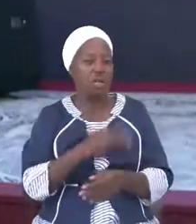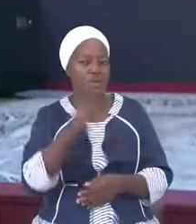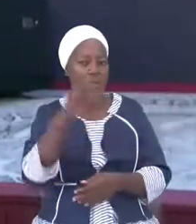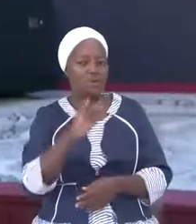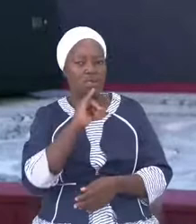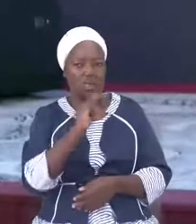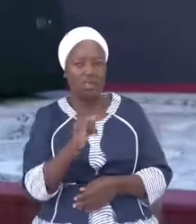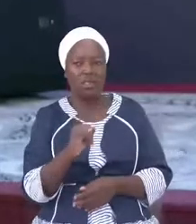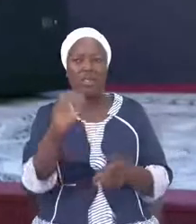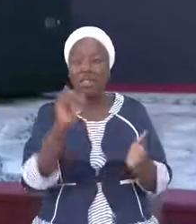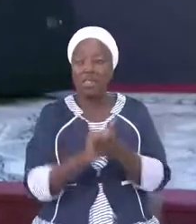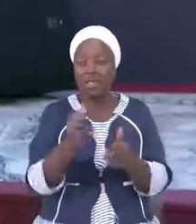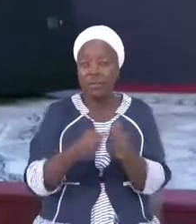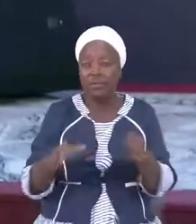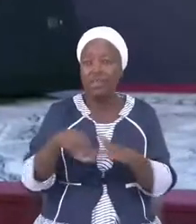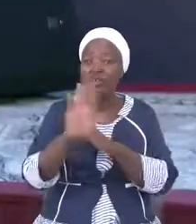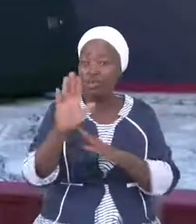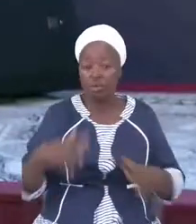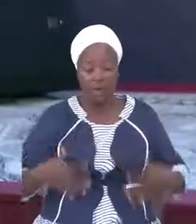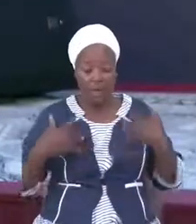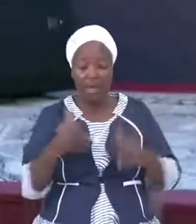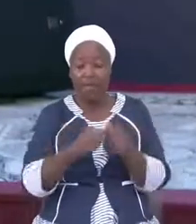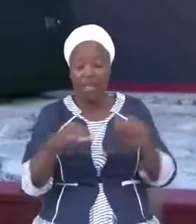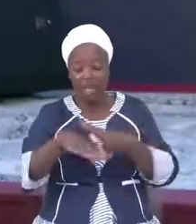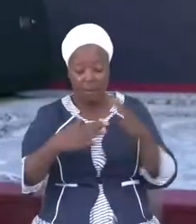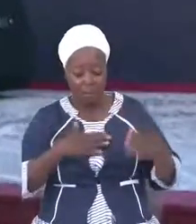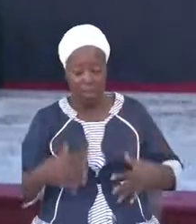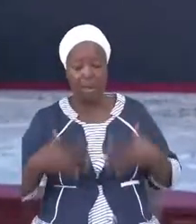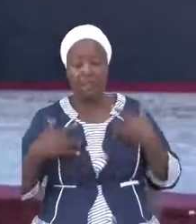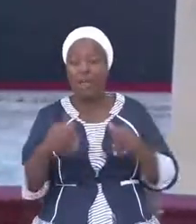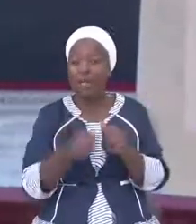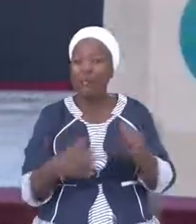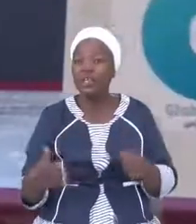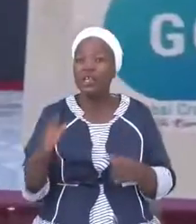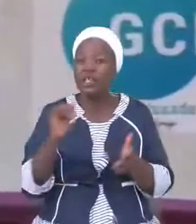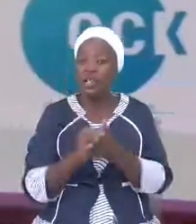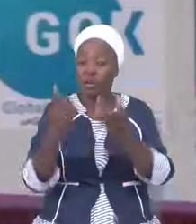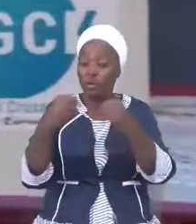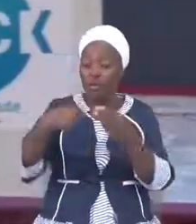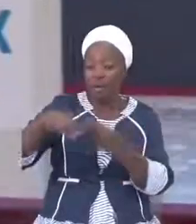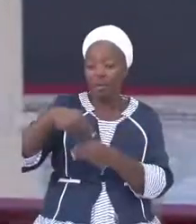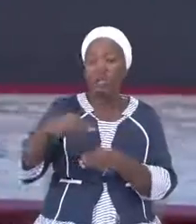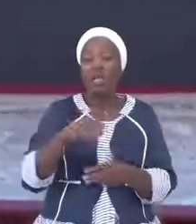proposé faire. Combien Dieu est bon. Que tout ce qui est dans votre vie, tout